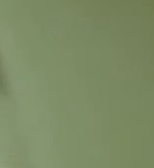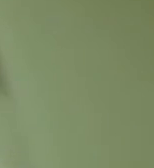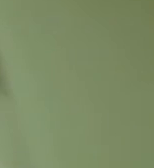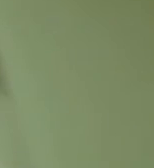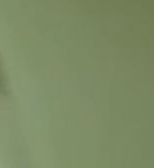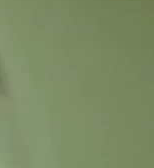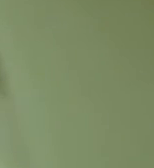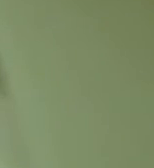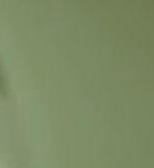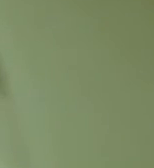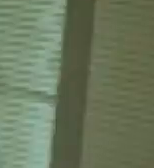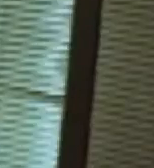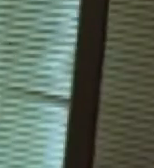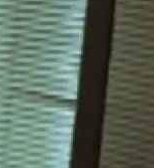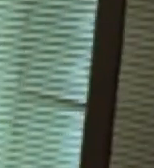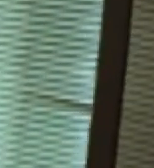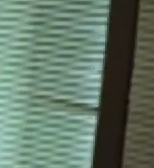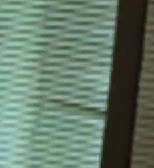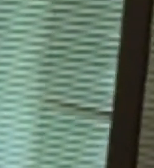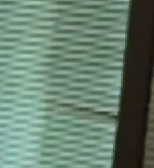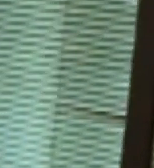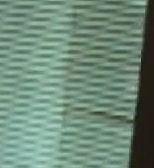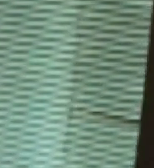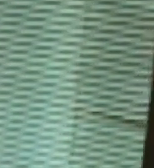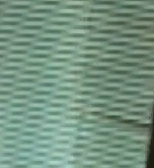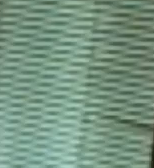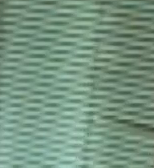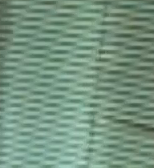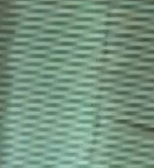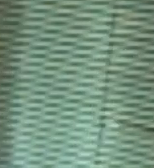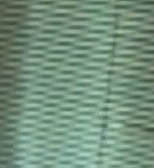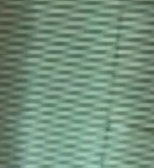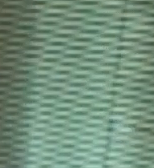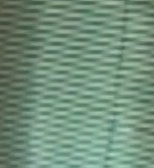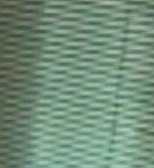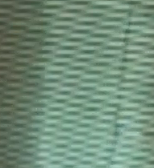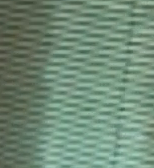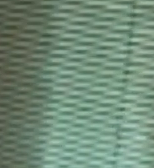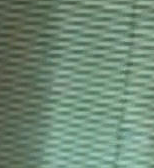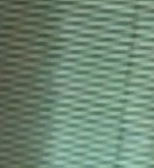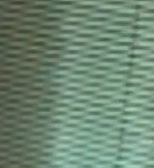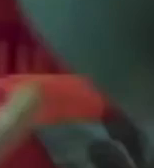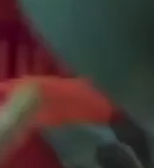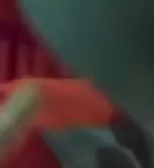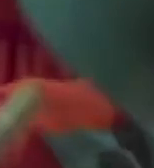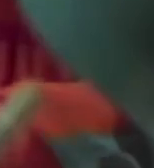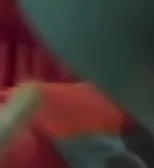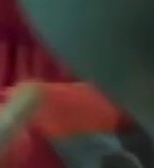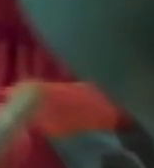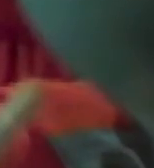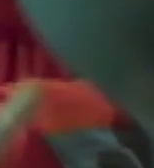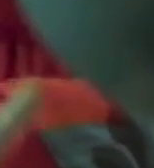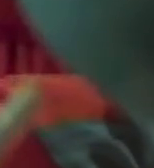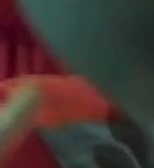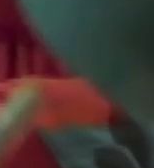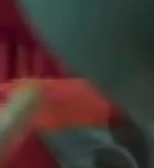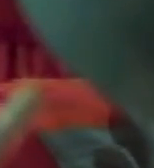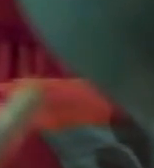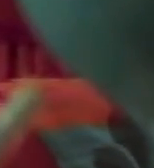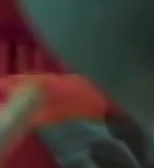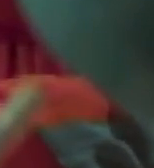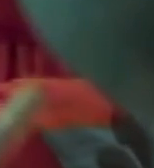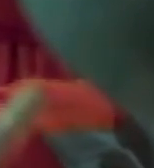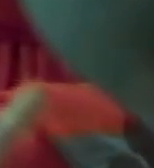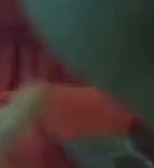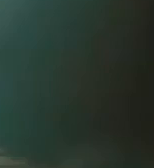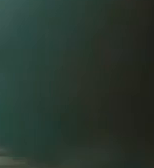curve. Connectivity that won't let me down, and cloud-based solutions that will ensure my data is protected and accessible to